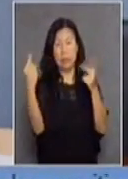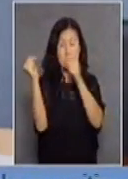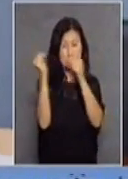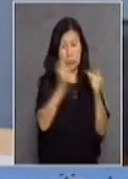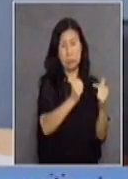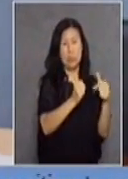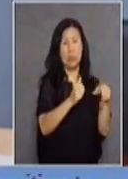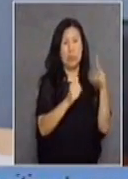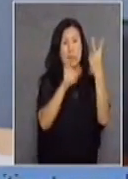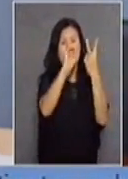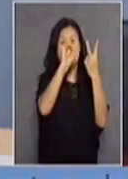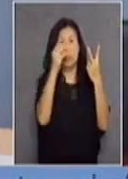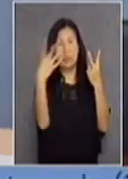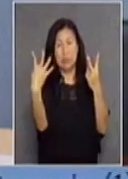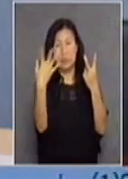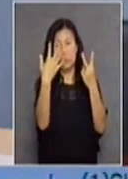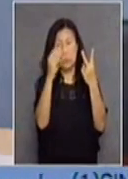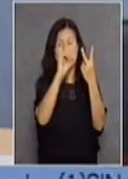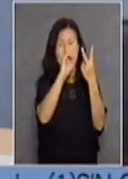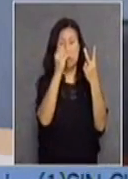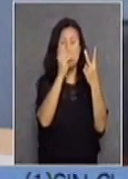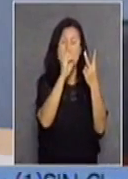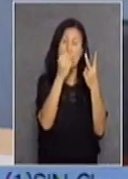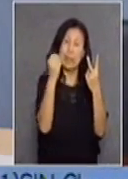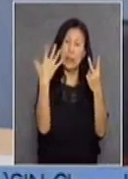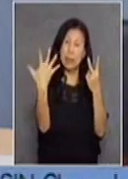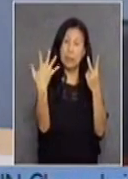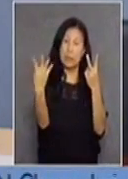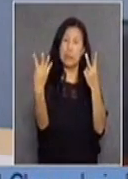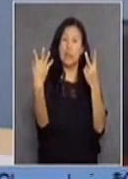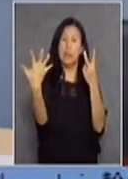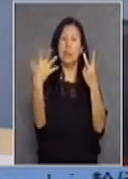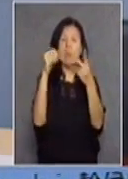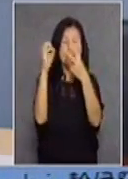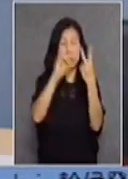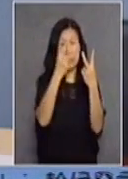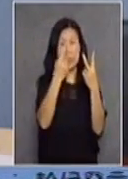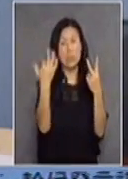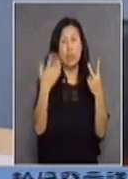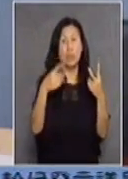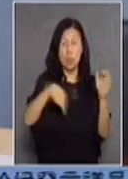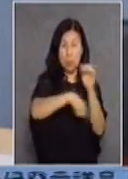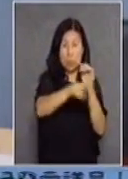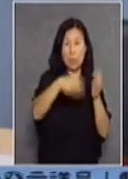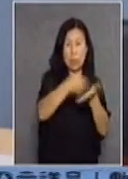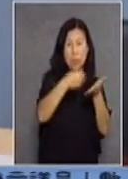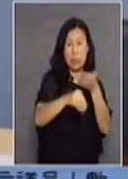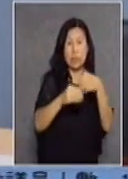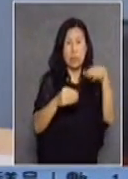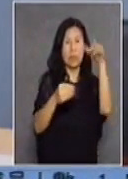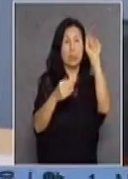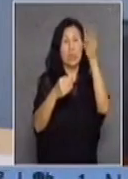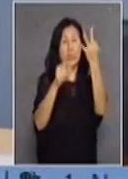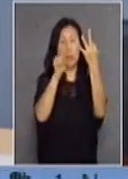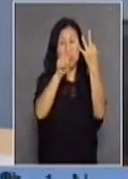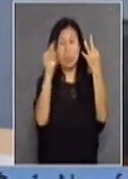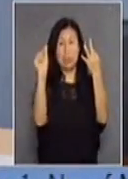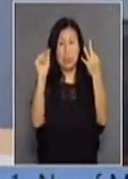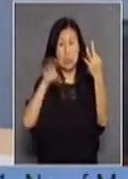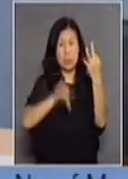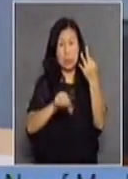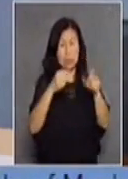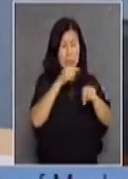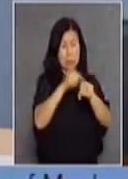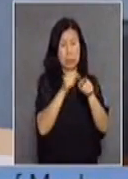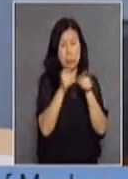即係2004-05年至2011年，每年來自土地的平均收入達317億元。如果把時間拉